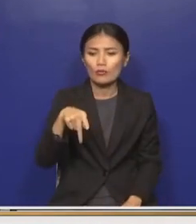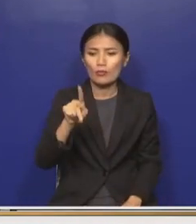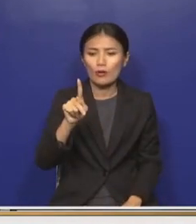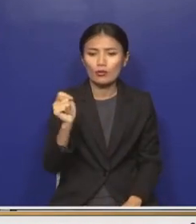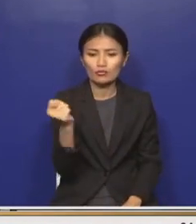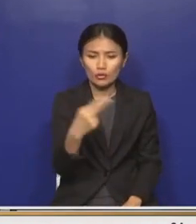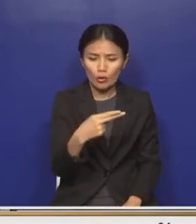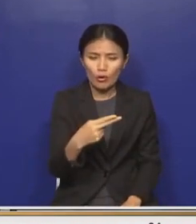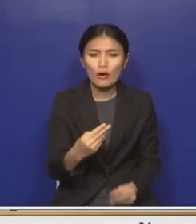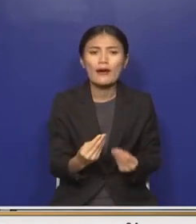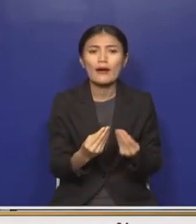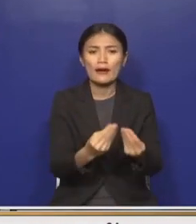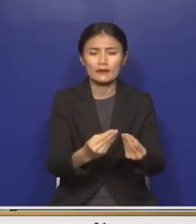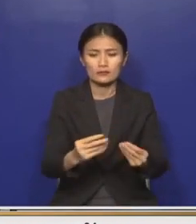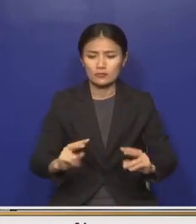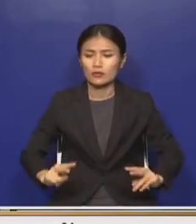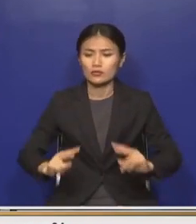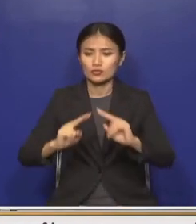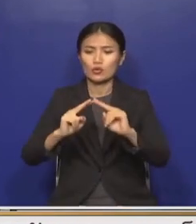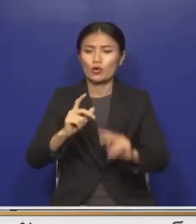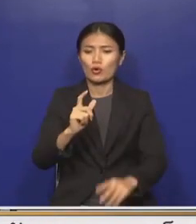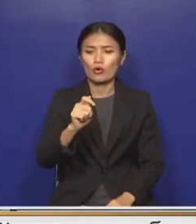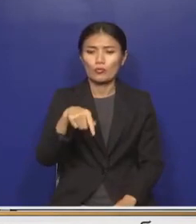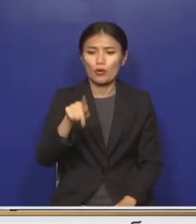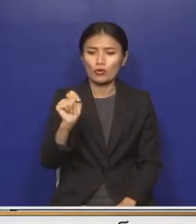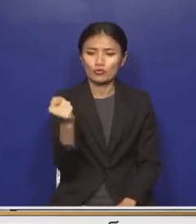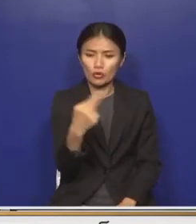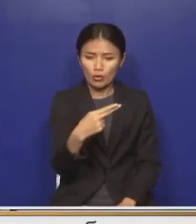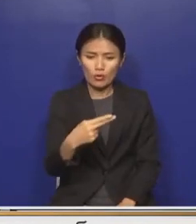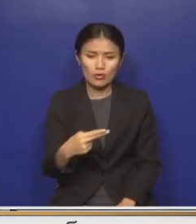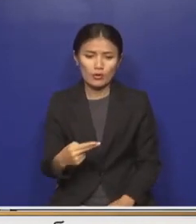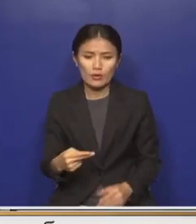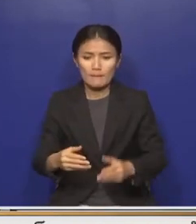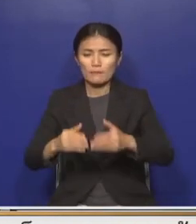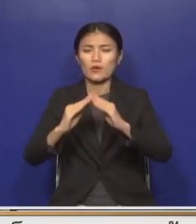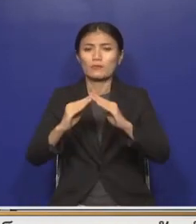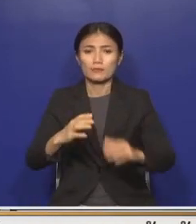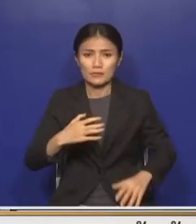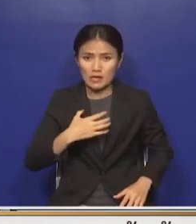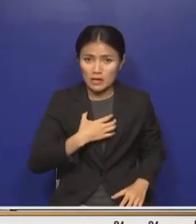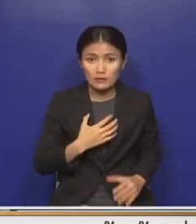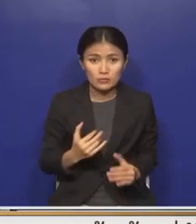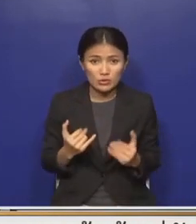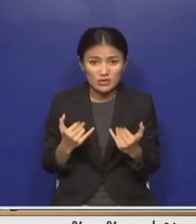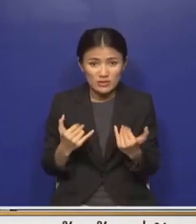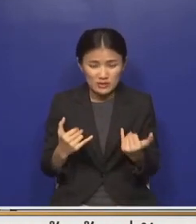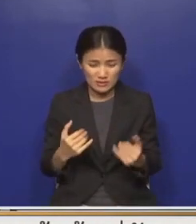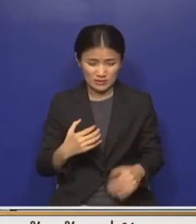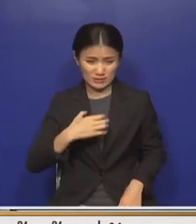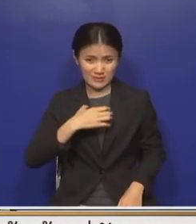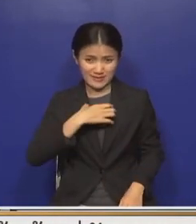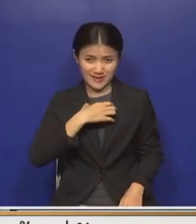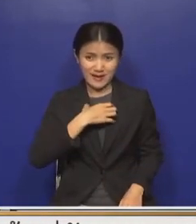นาดเดวกันั่นเราไดฝึกสากัมาพอสมครancaรแล้วอยากเห็นว่าให้เหผม